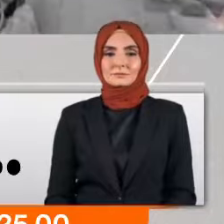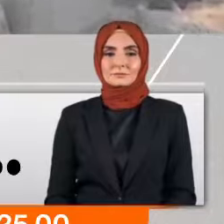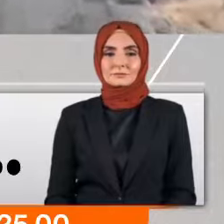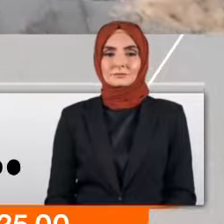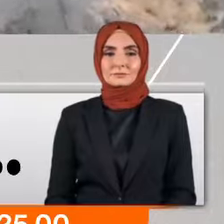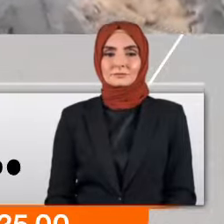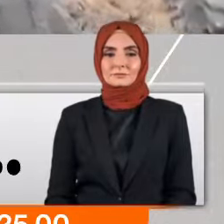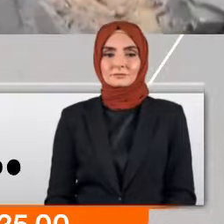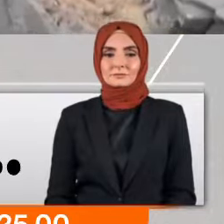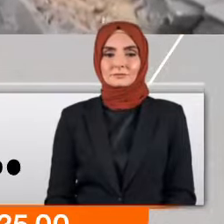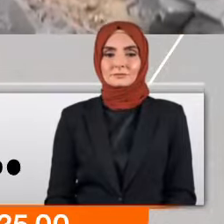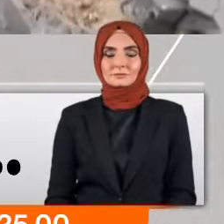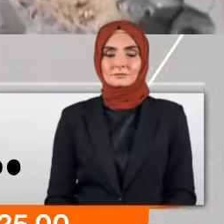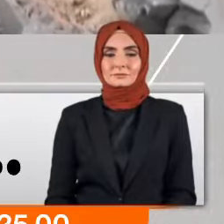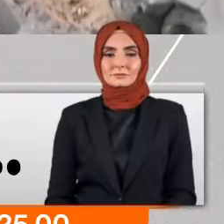bölge?